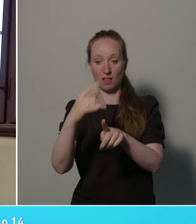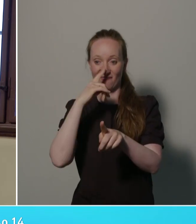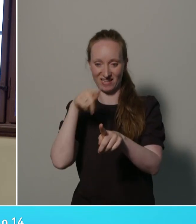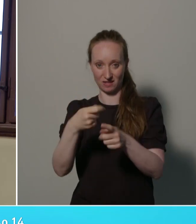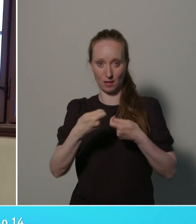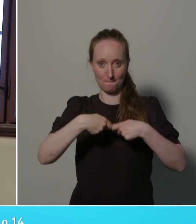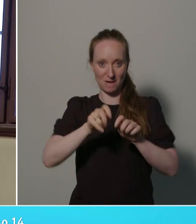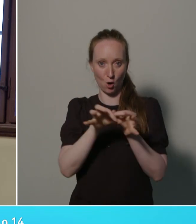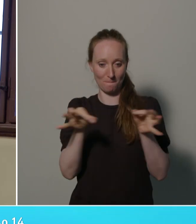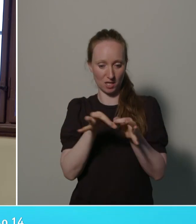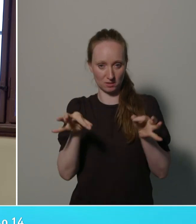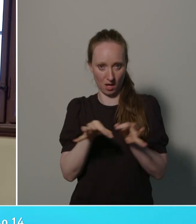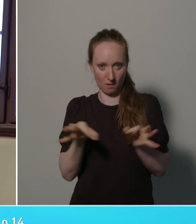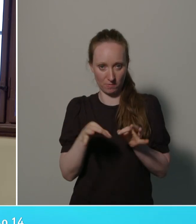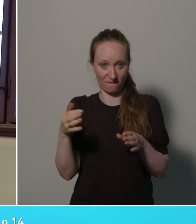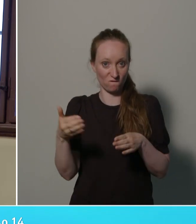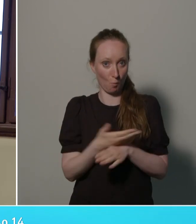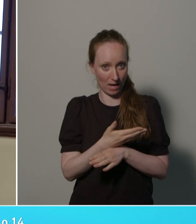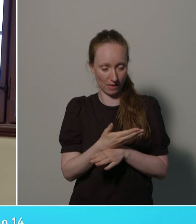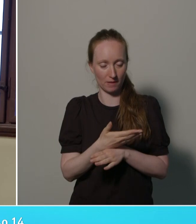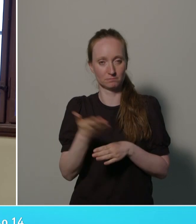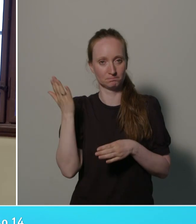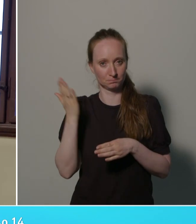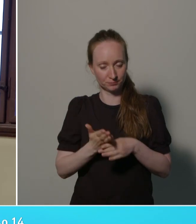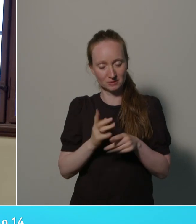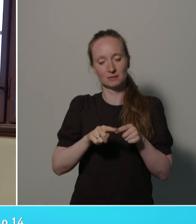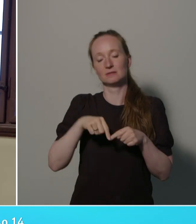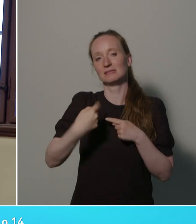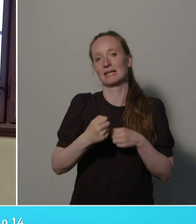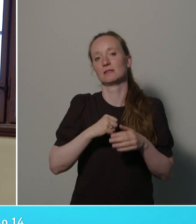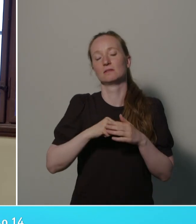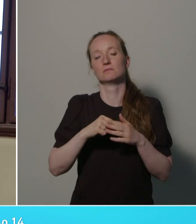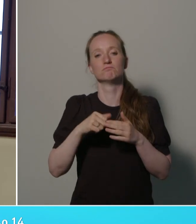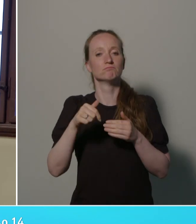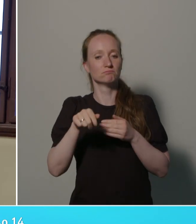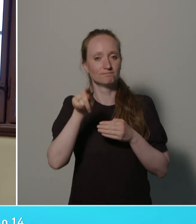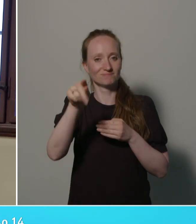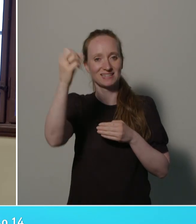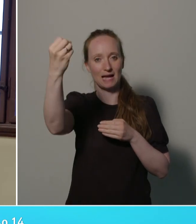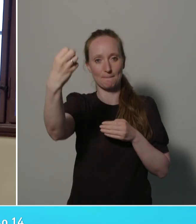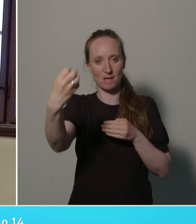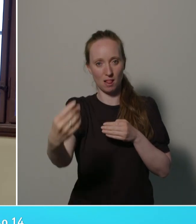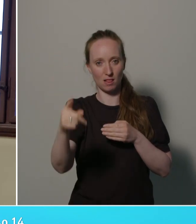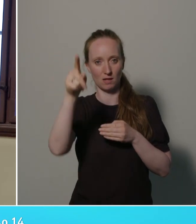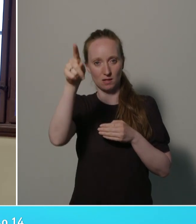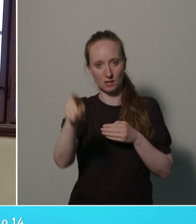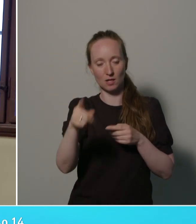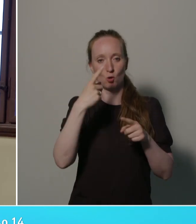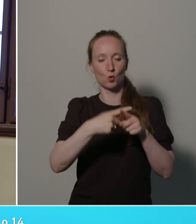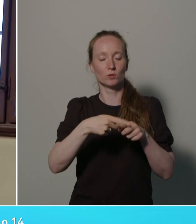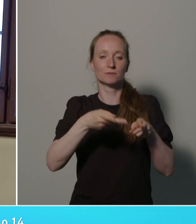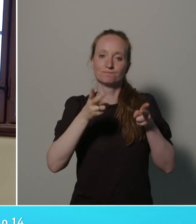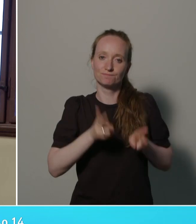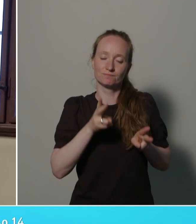im direkten Umfeld sehr bald mit in an den städtischen Verkehrsrechner